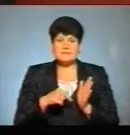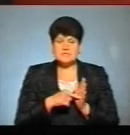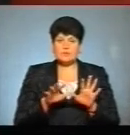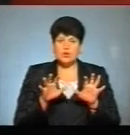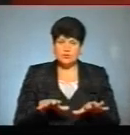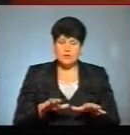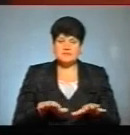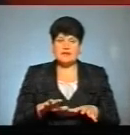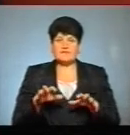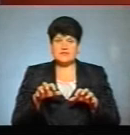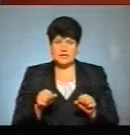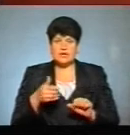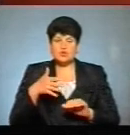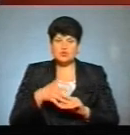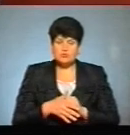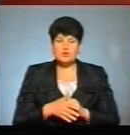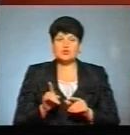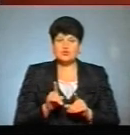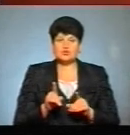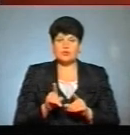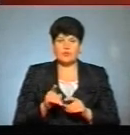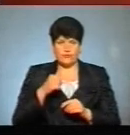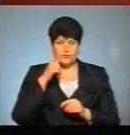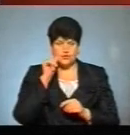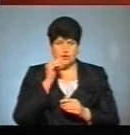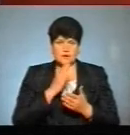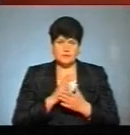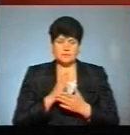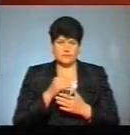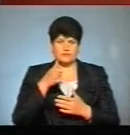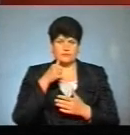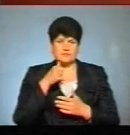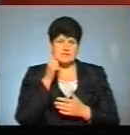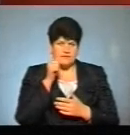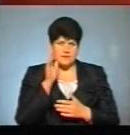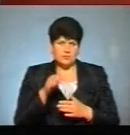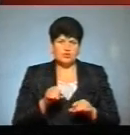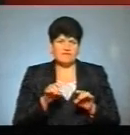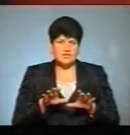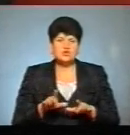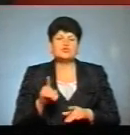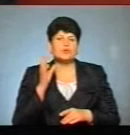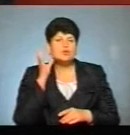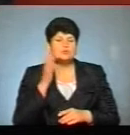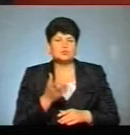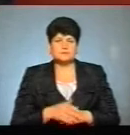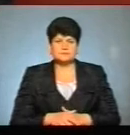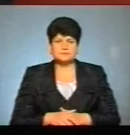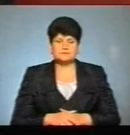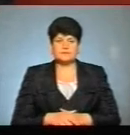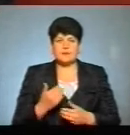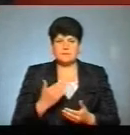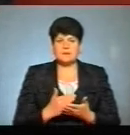місцевою владою, я так розумію, що певні моменти мають завтра бути вирішені. Що ви хочете донести і що почути від міської влади? Ми